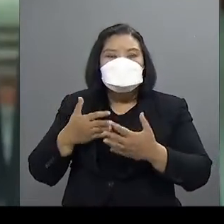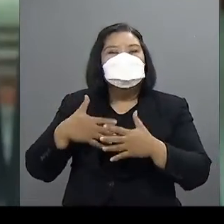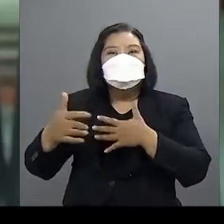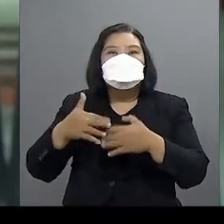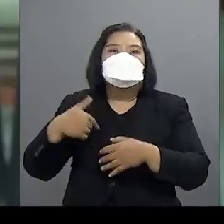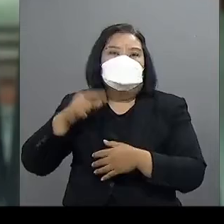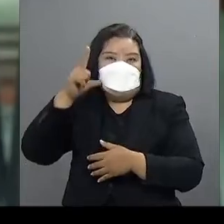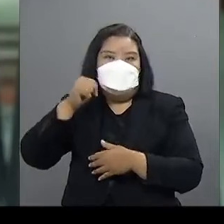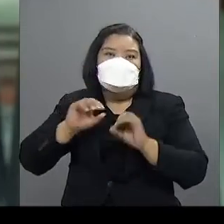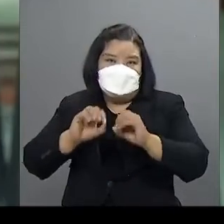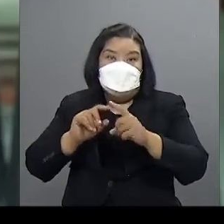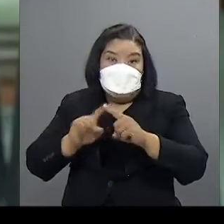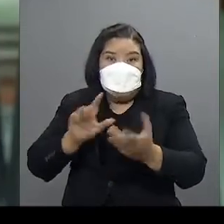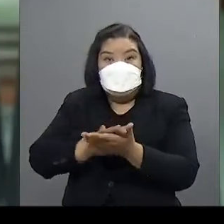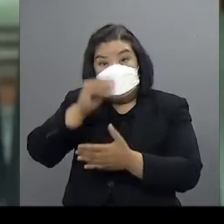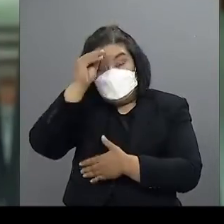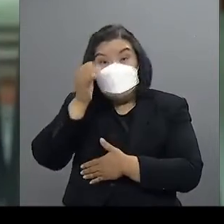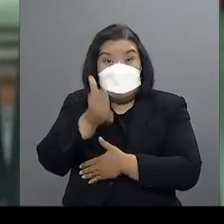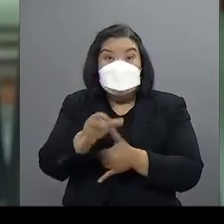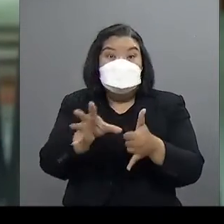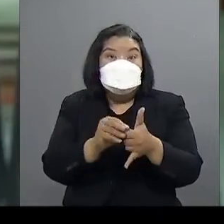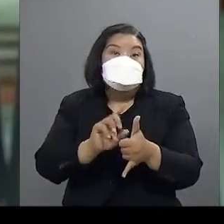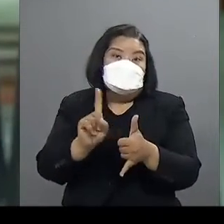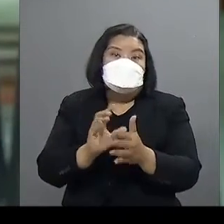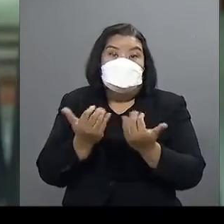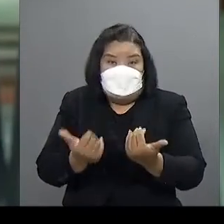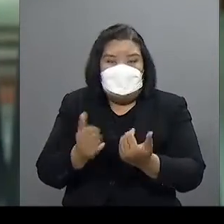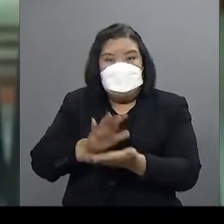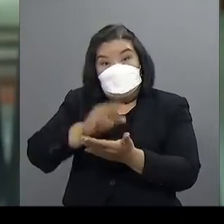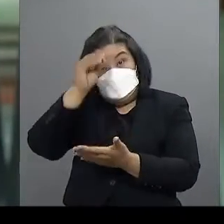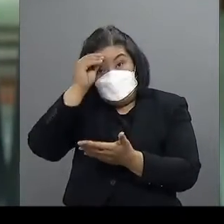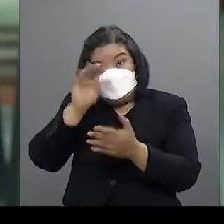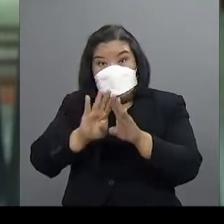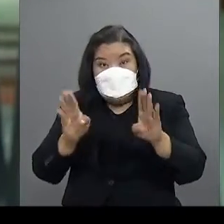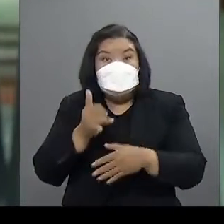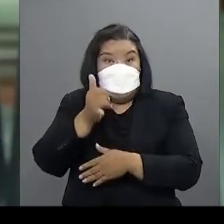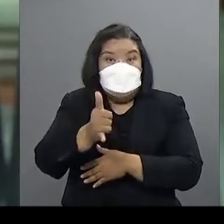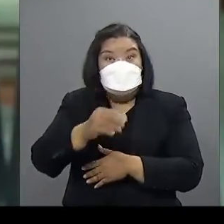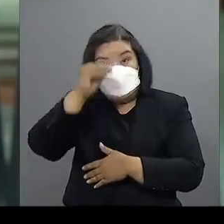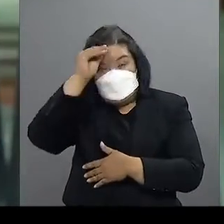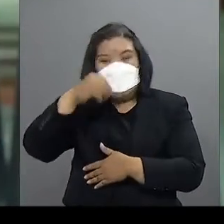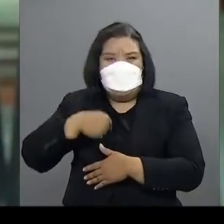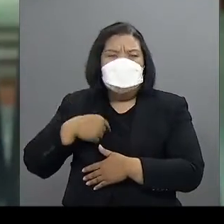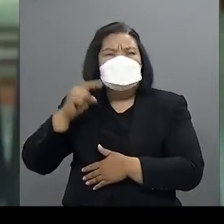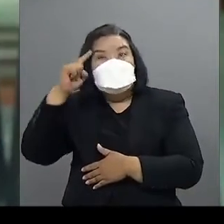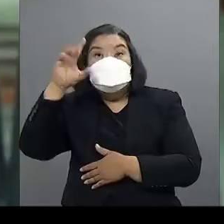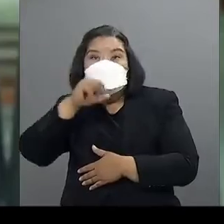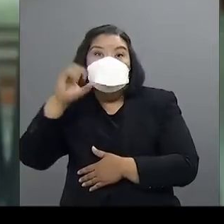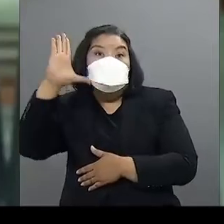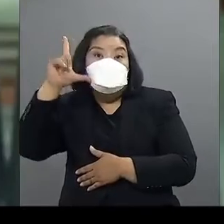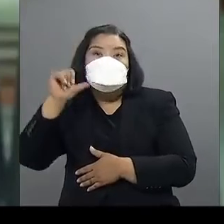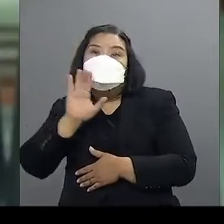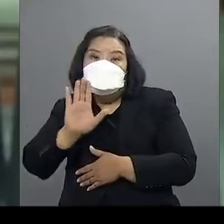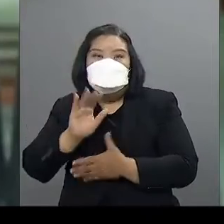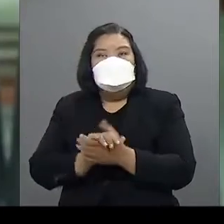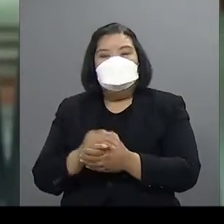ไปเสี่ยงงั้นอ่ะถึงตอนณตอนเนี้ยถ้าโรงเรียนเขาเปิดอ่ะในความคิดของผู้ปกครองแต่ละคนเท่าที่ถามมาเขาบอกว่าเขายังไม่ให้ลูกเขา